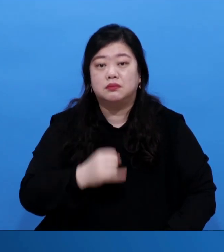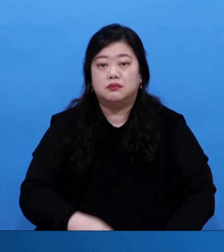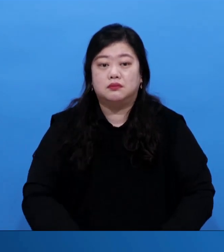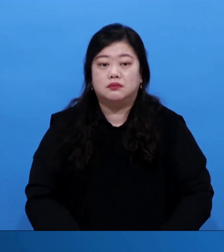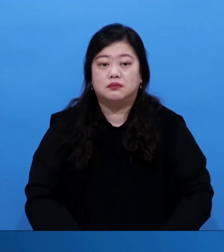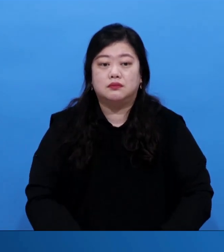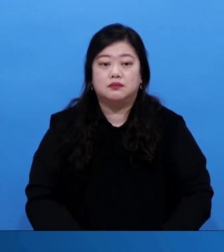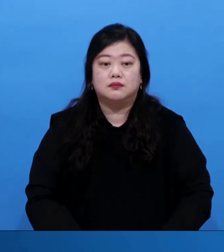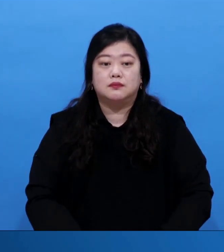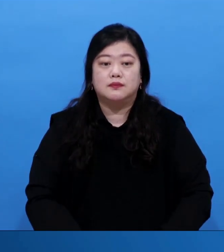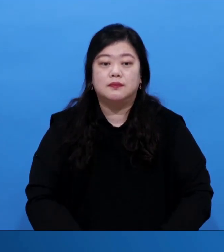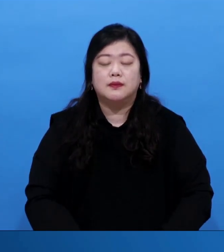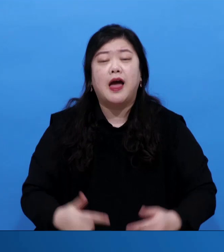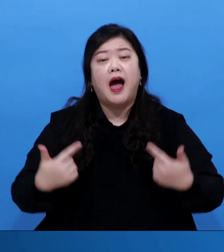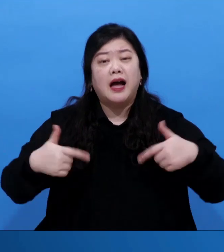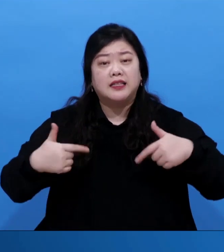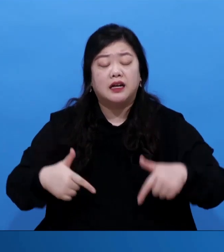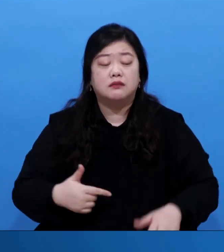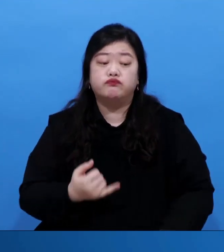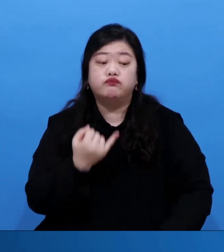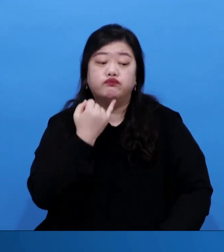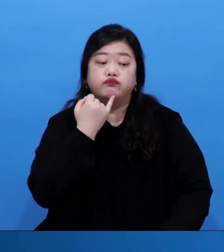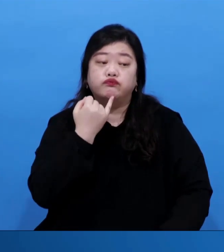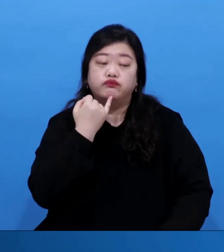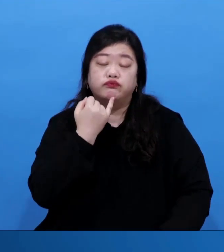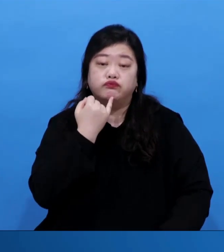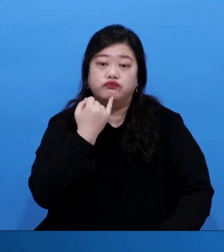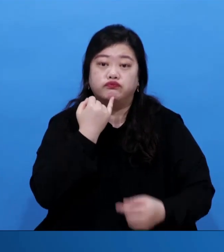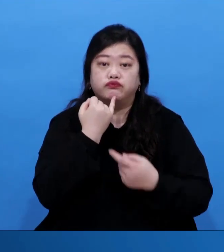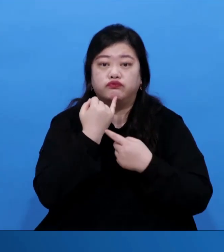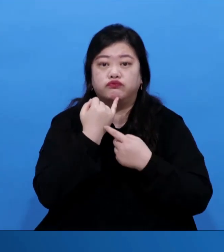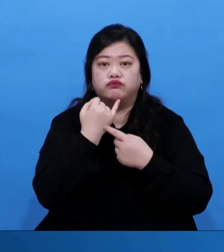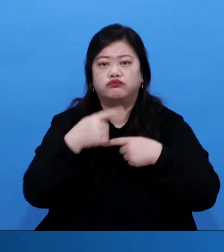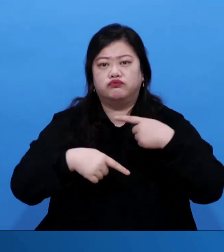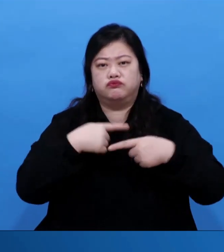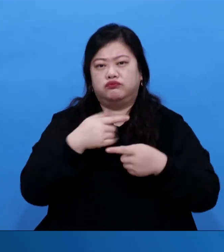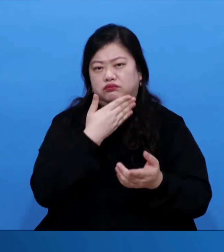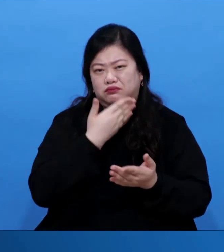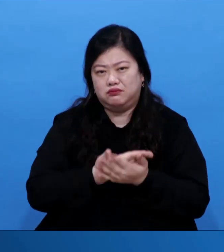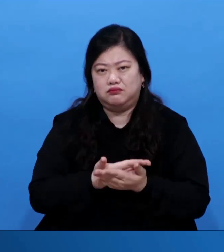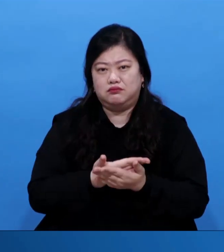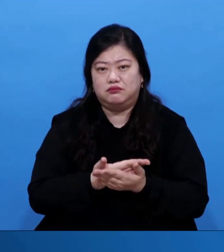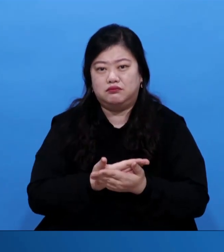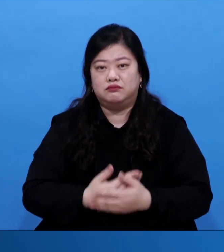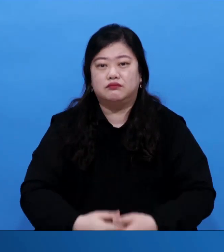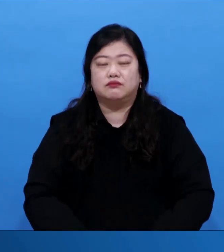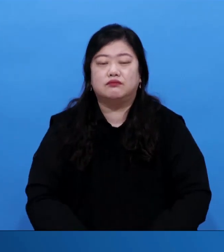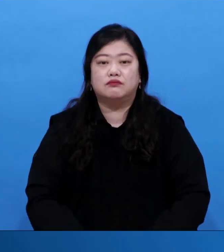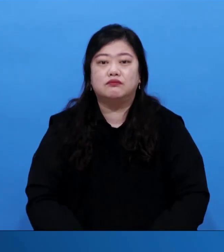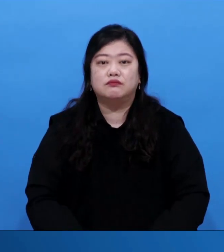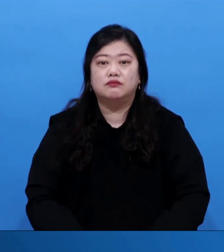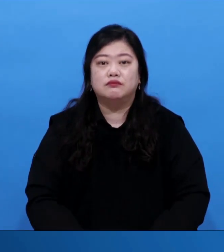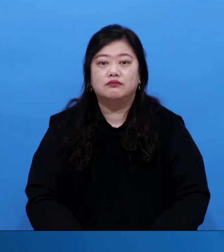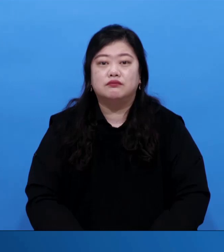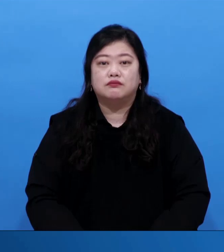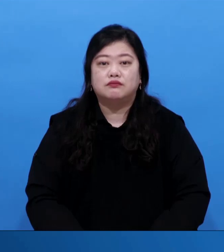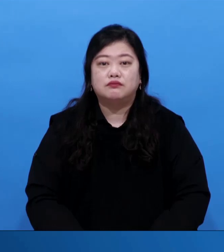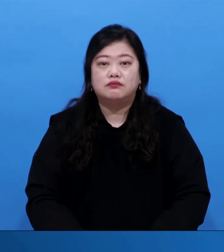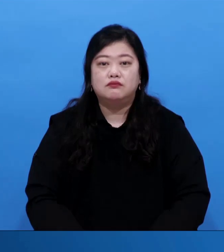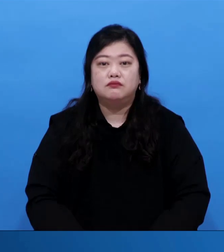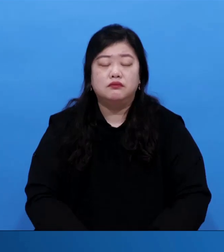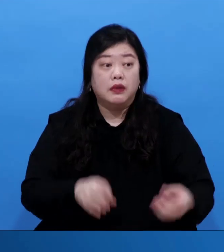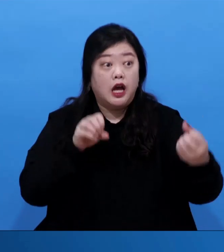항상 생각해야 돼요. Always think about that. It doesn't matter. 저는 그렇습니다. That's 상관없습니다. The way I think. It doesn't matter. 응답 안 것도